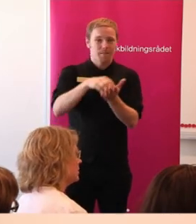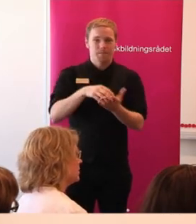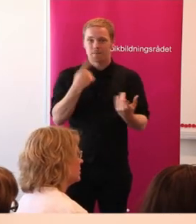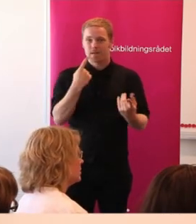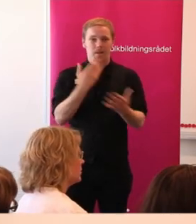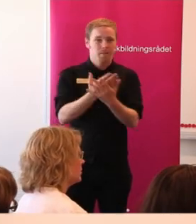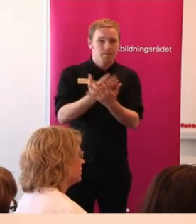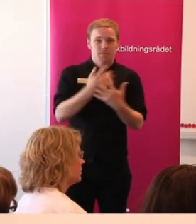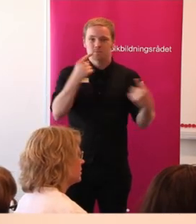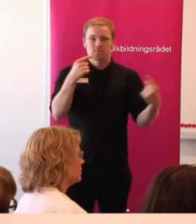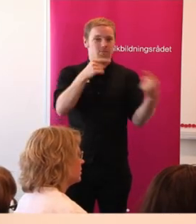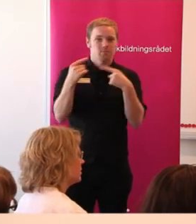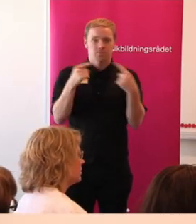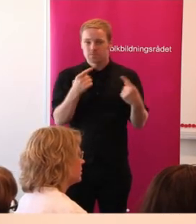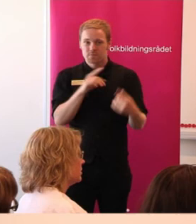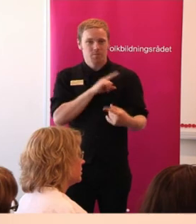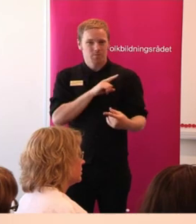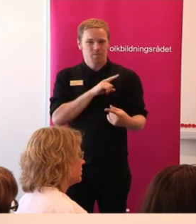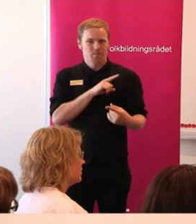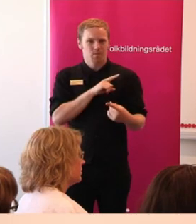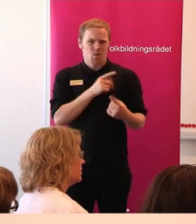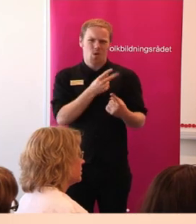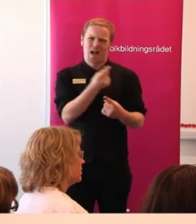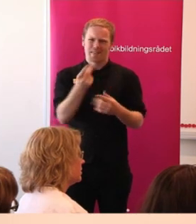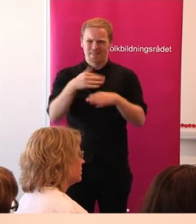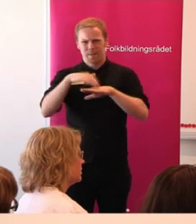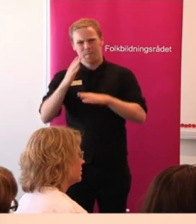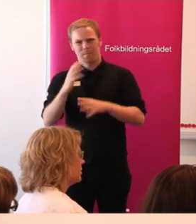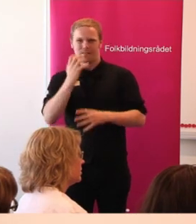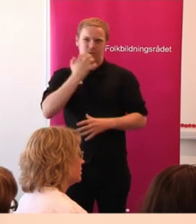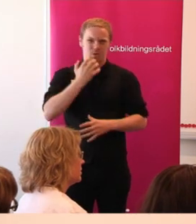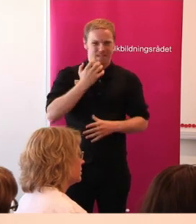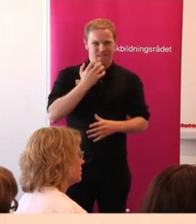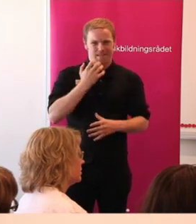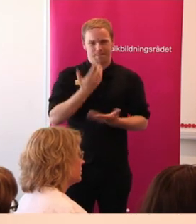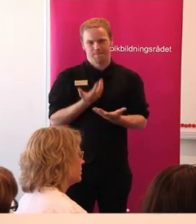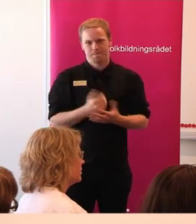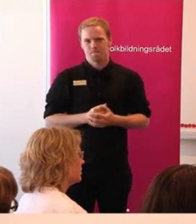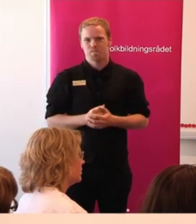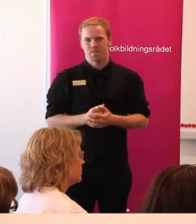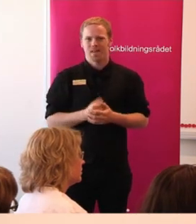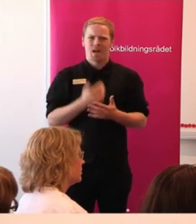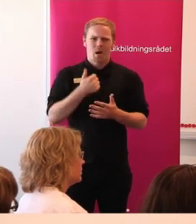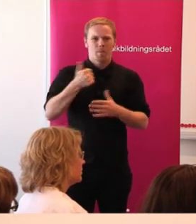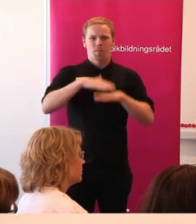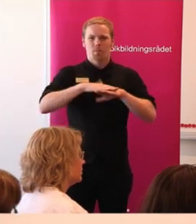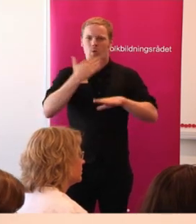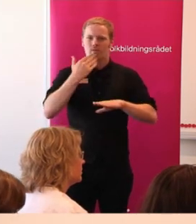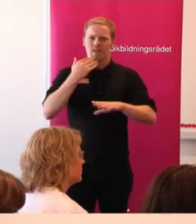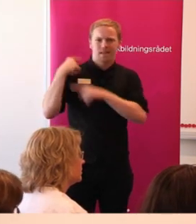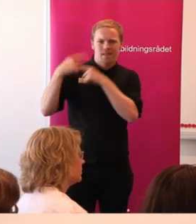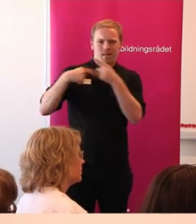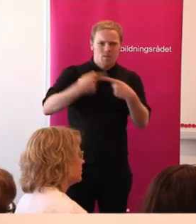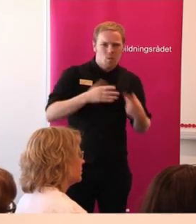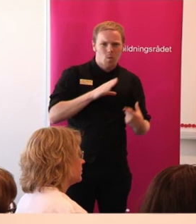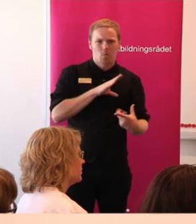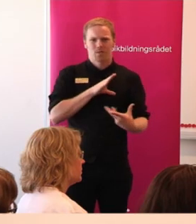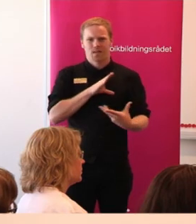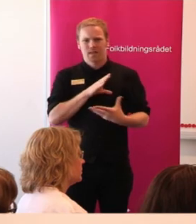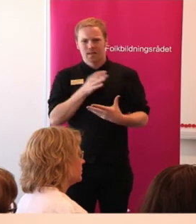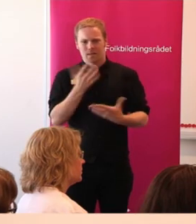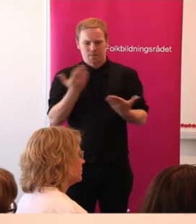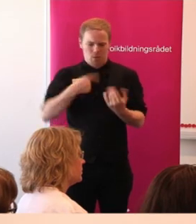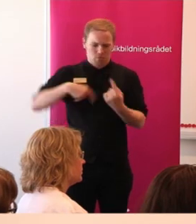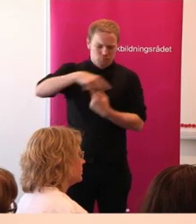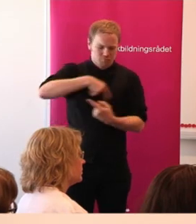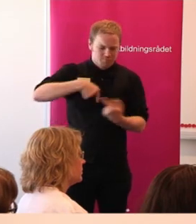försiktiga. Mm. Och det kan också bero på vilken tradition de har, vilka rörelser som finns i närheten av dem och vad de är engagerade i. Och det kan också vara